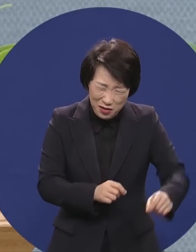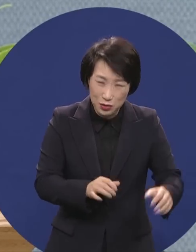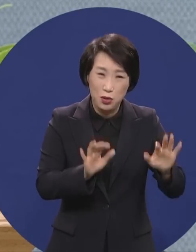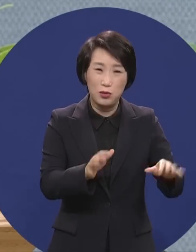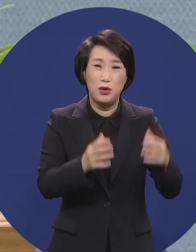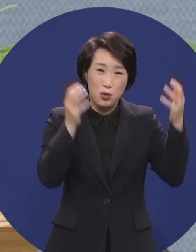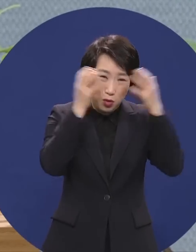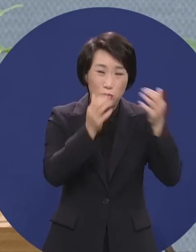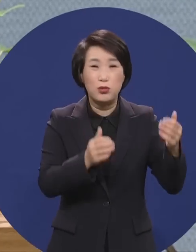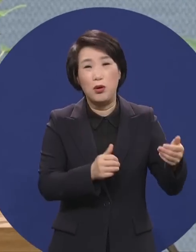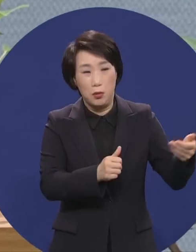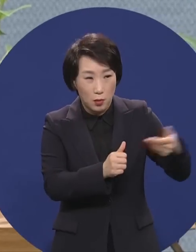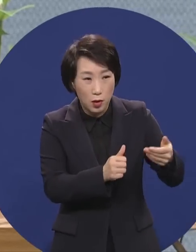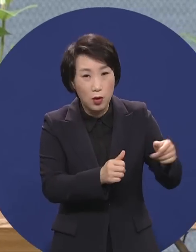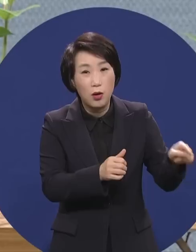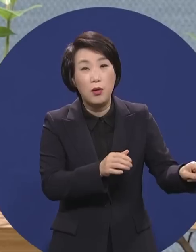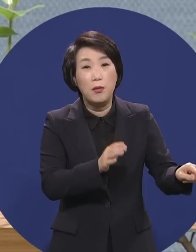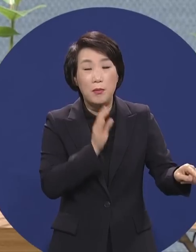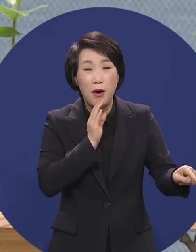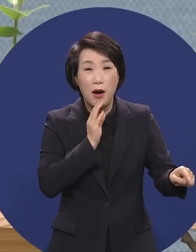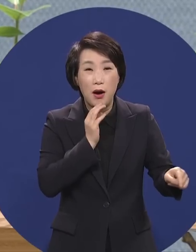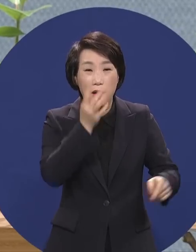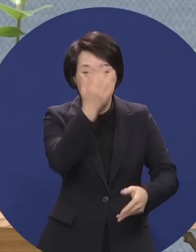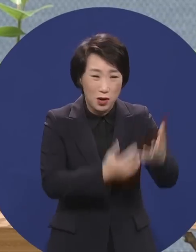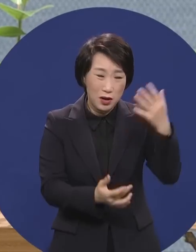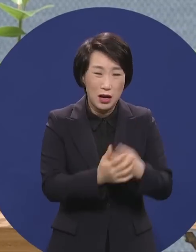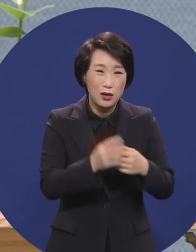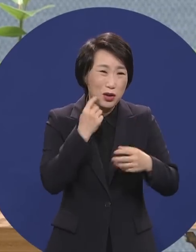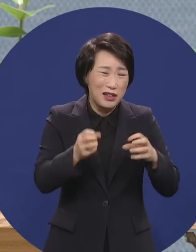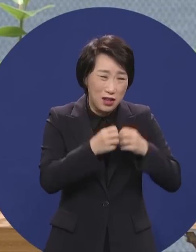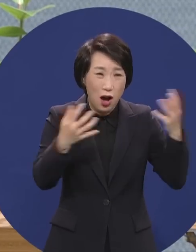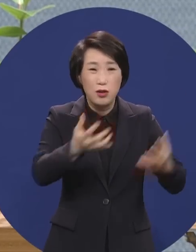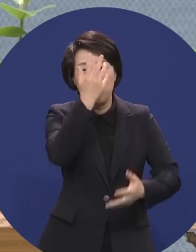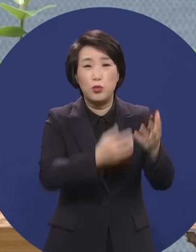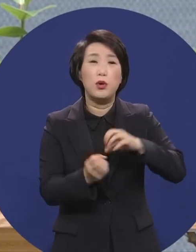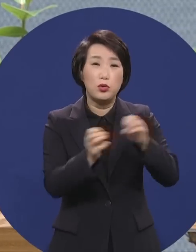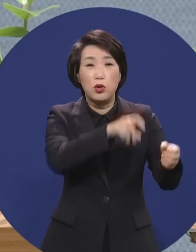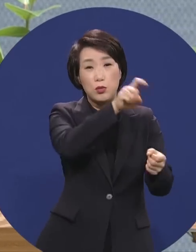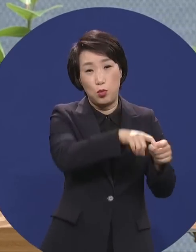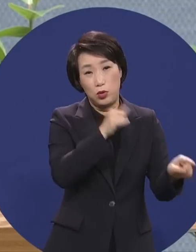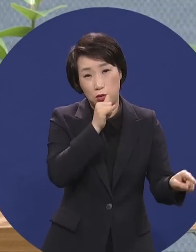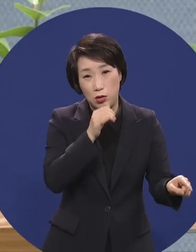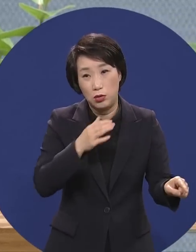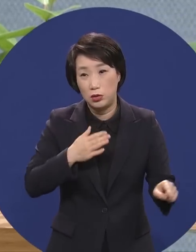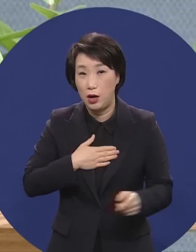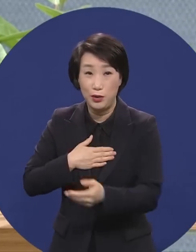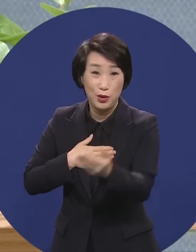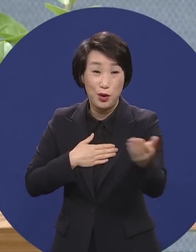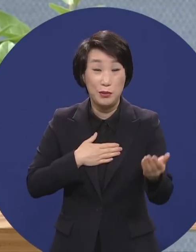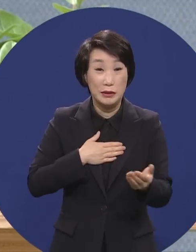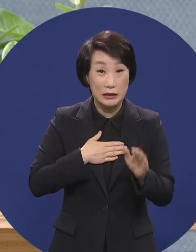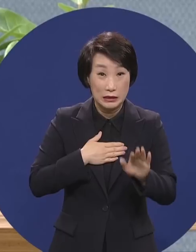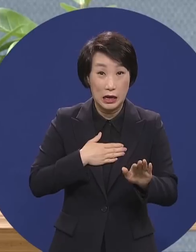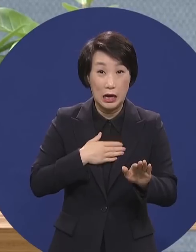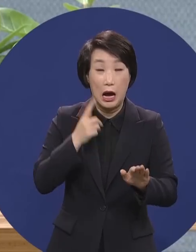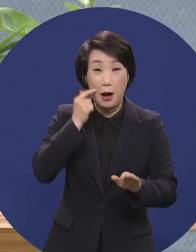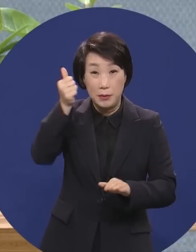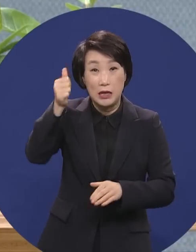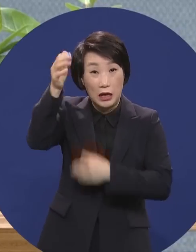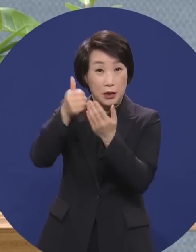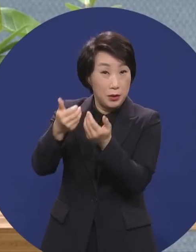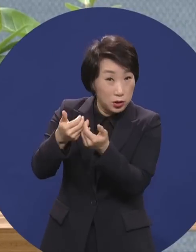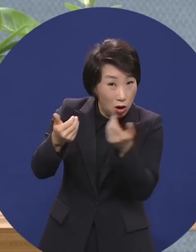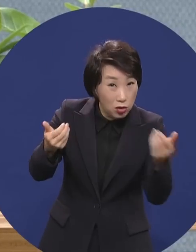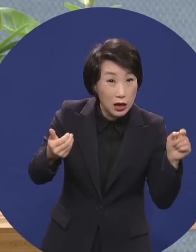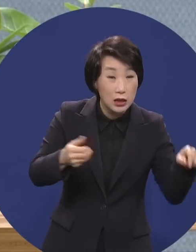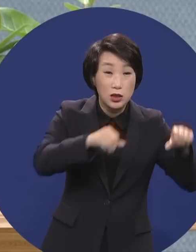새토록 괴로움을 받는 불과 유황에 던지고자 하는 수작이니, 결코 아버지 떠나도